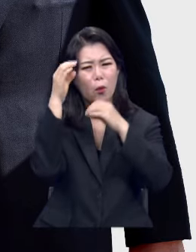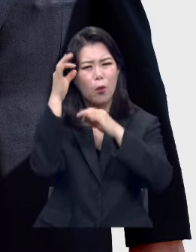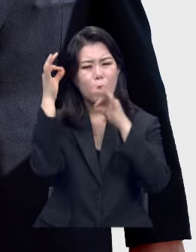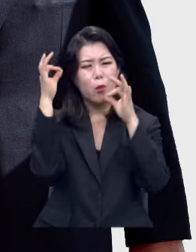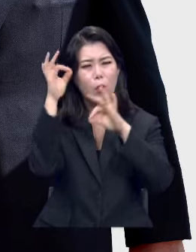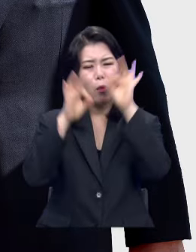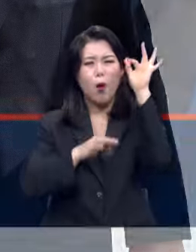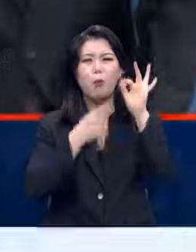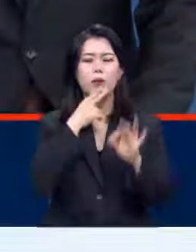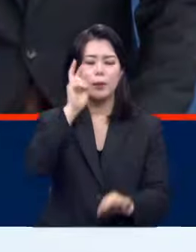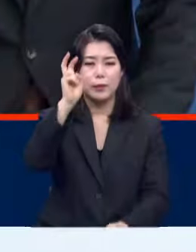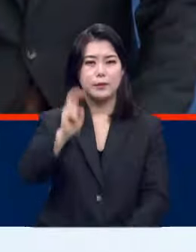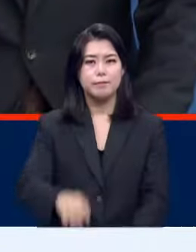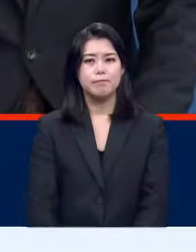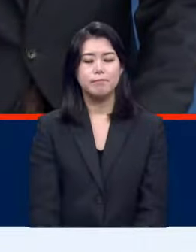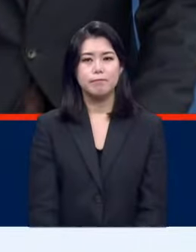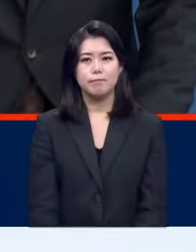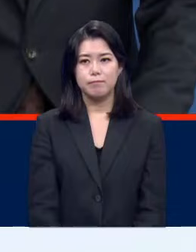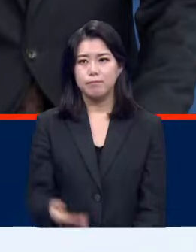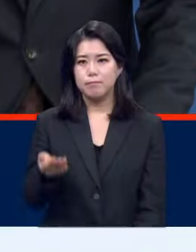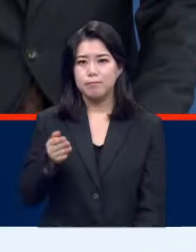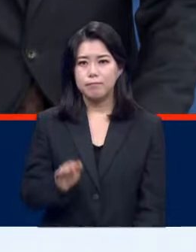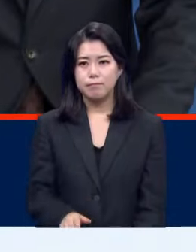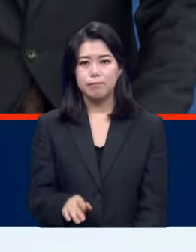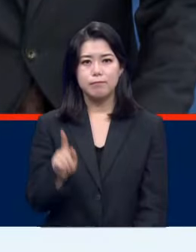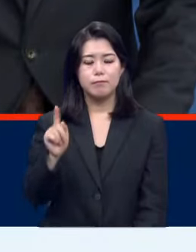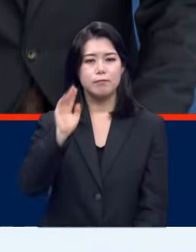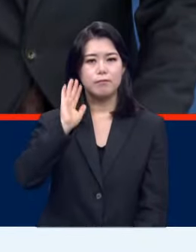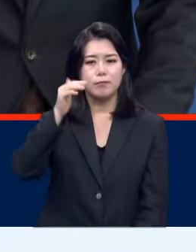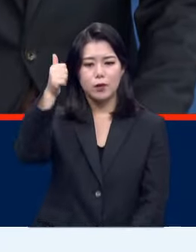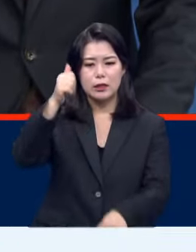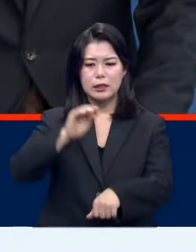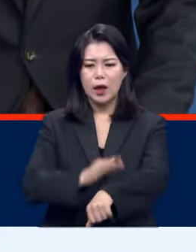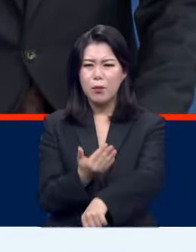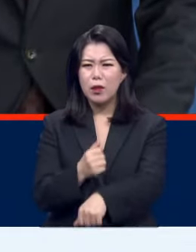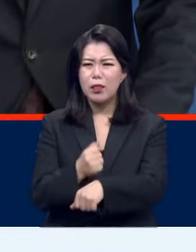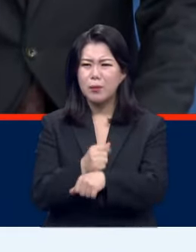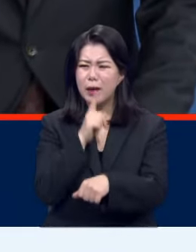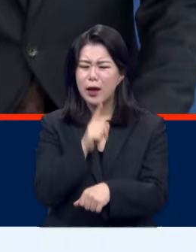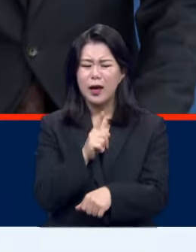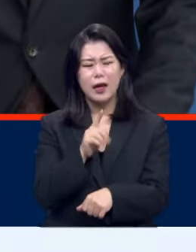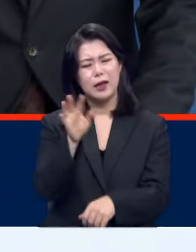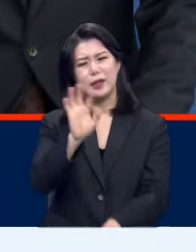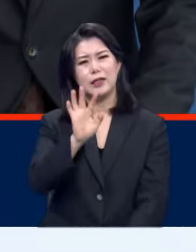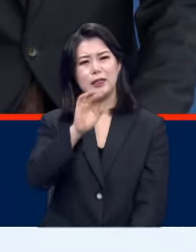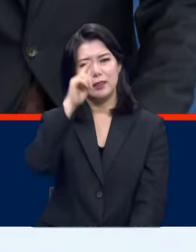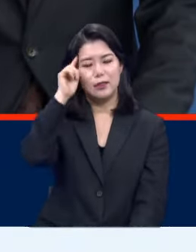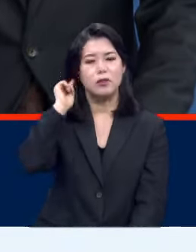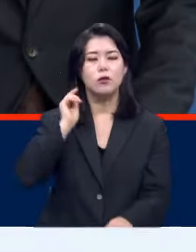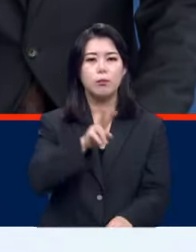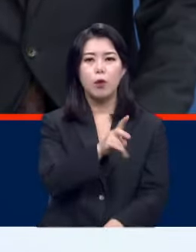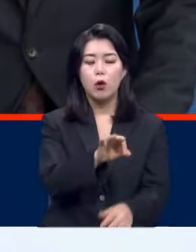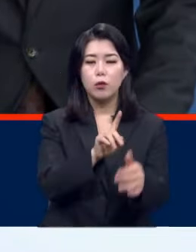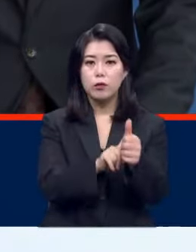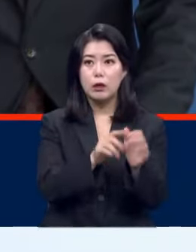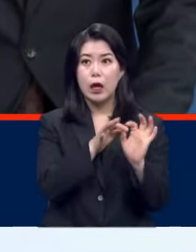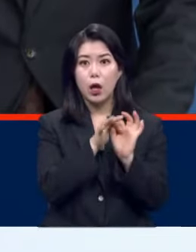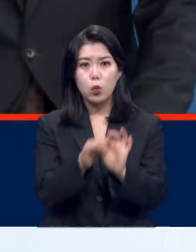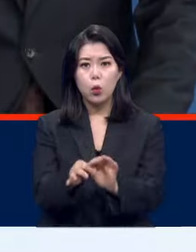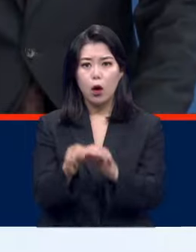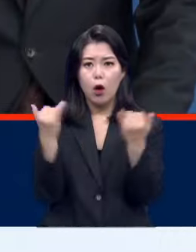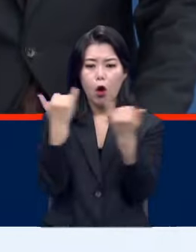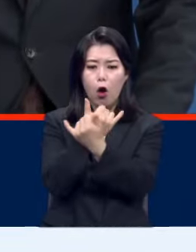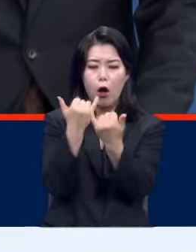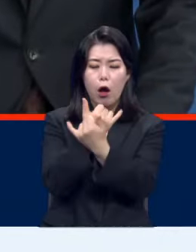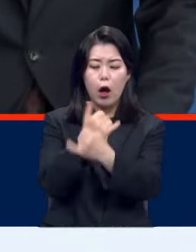말씀드리는데 근데 이것을 가지고 대통령이 거짓말을 했다라고 보기 굉장히 힘든 것은 명태 씨가 그 이후에도 지속적으로 연락을